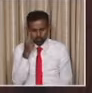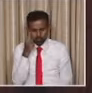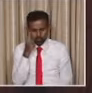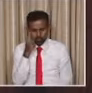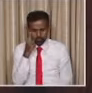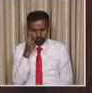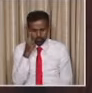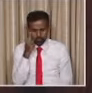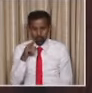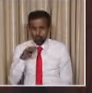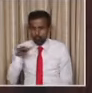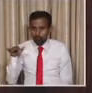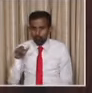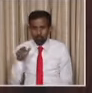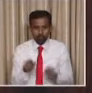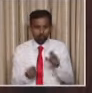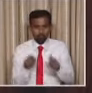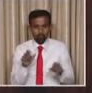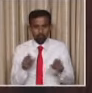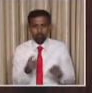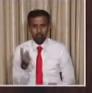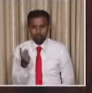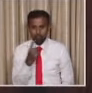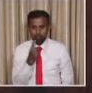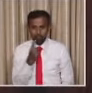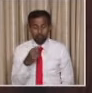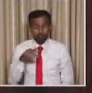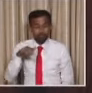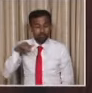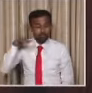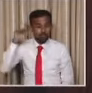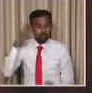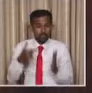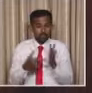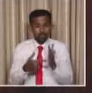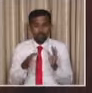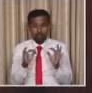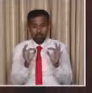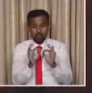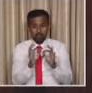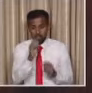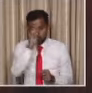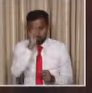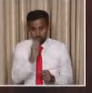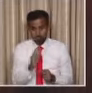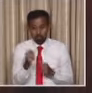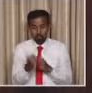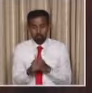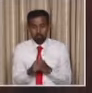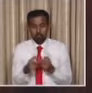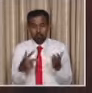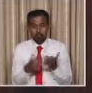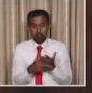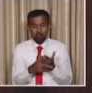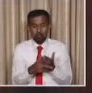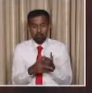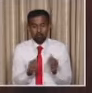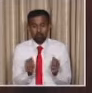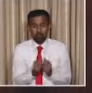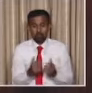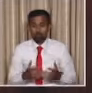හැටියට ඒ ප්‍රදේශයේ ජනතාව කියන හැටියට ඒ කාලේ ටීබී ඊළඟරත්න මැතිතුමා ඇති කරපු සම්පකාර ව්‍යාපාරයේ